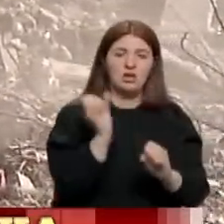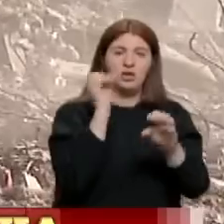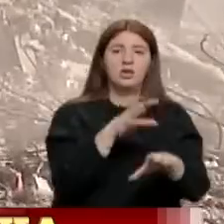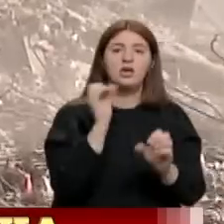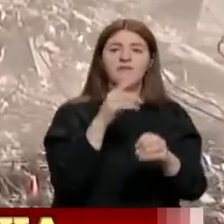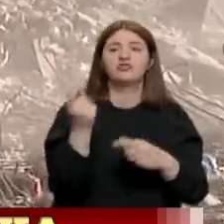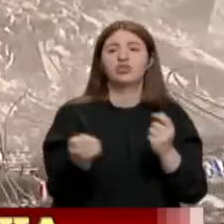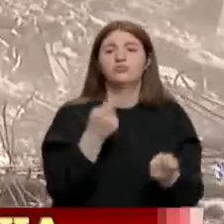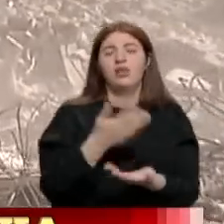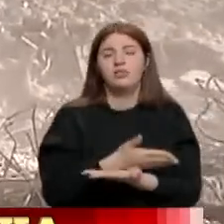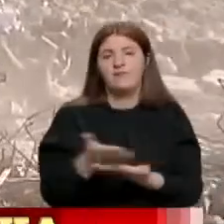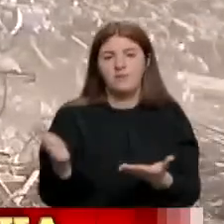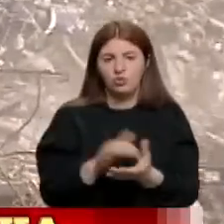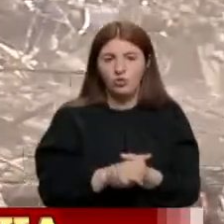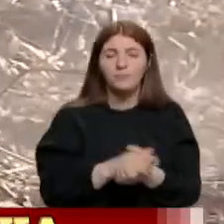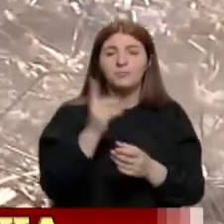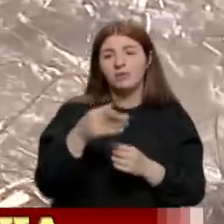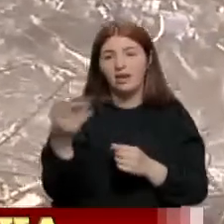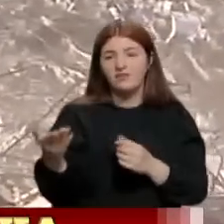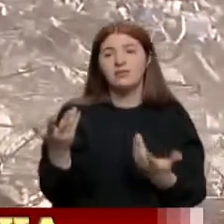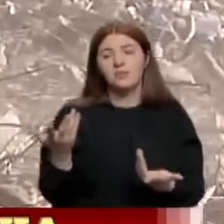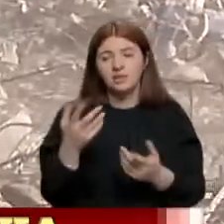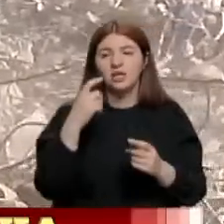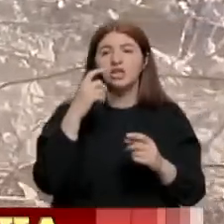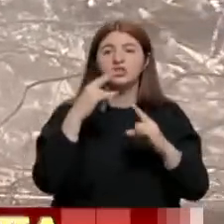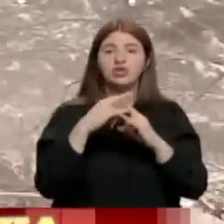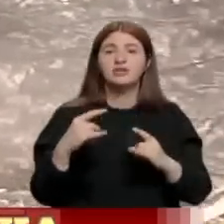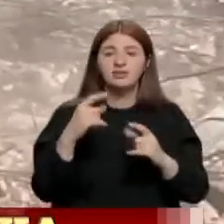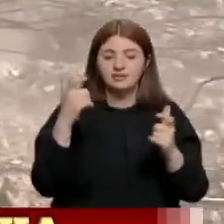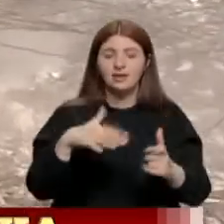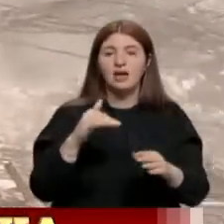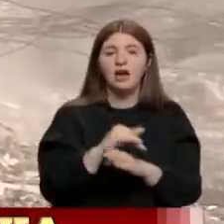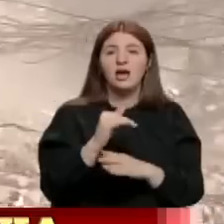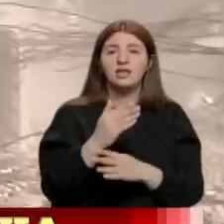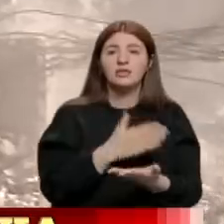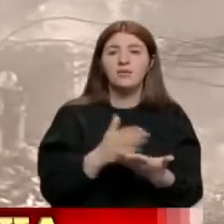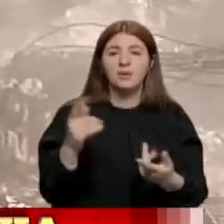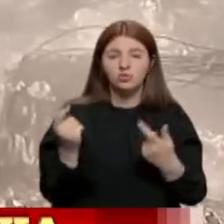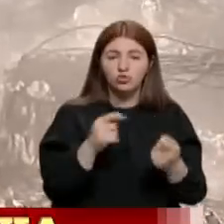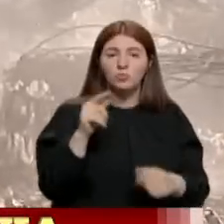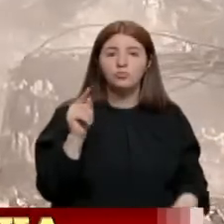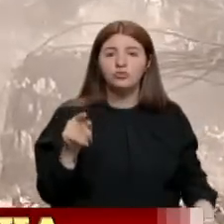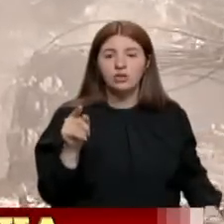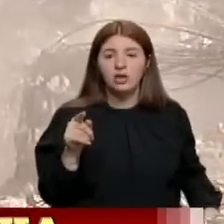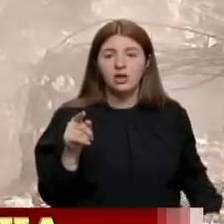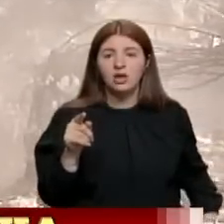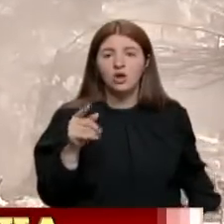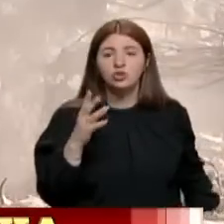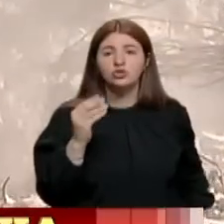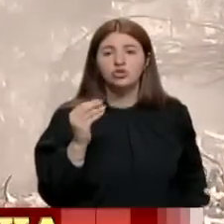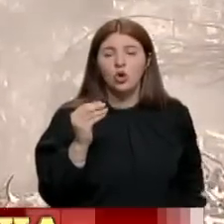ve çalışmalar devam ediyor. Bir taraftan tabii ki çadır kentlerde hayat devam etmeye çalışıyor. Burada